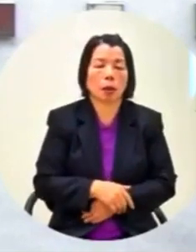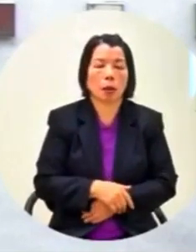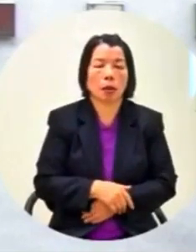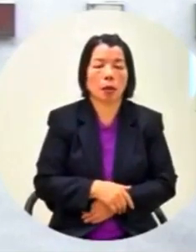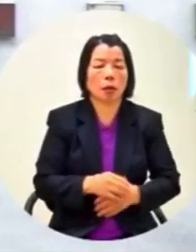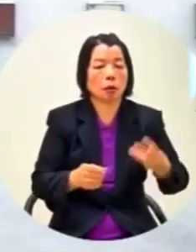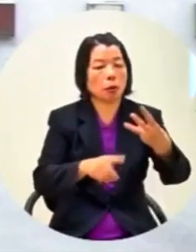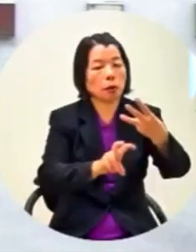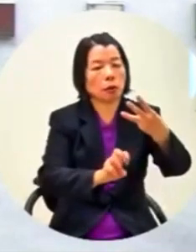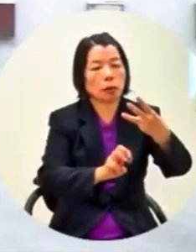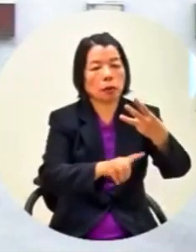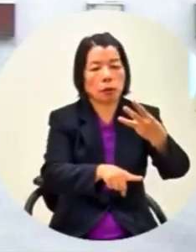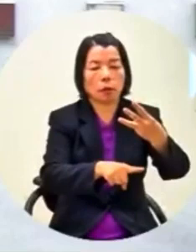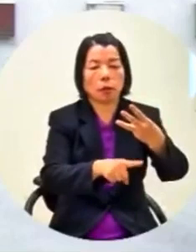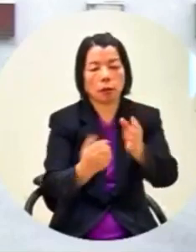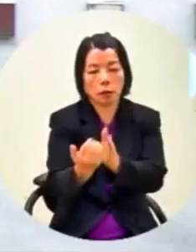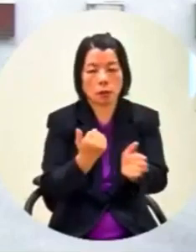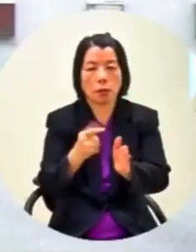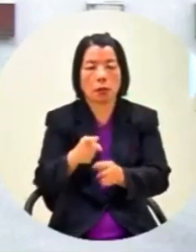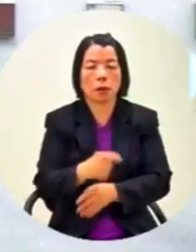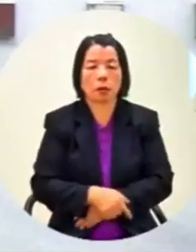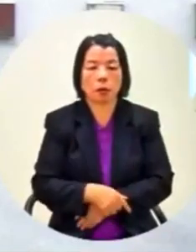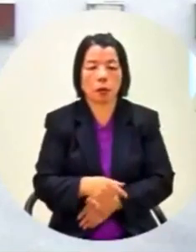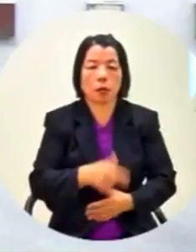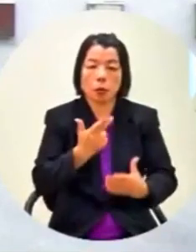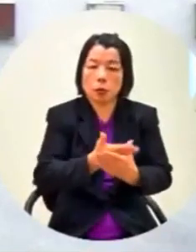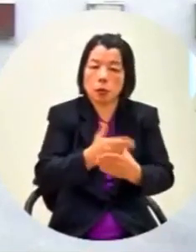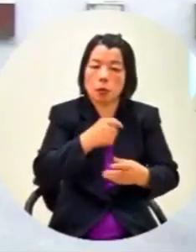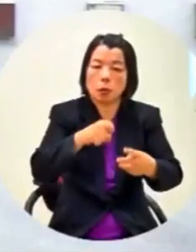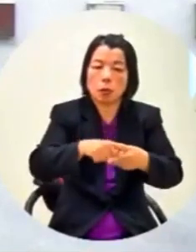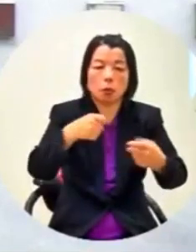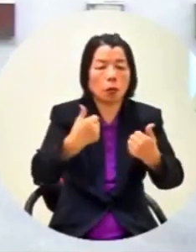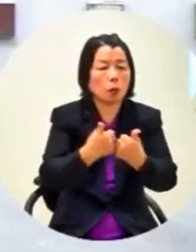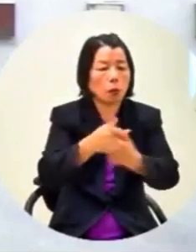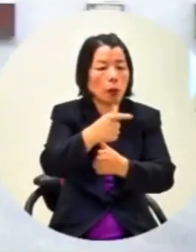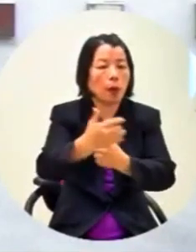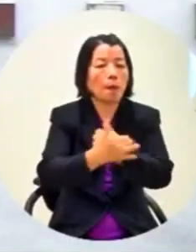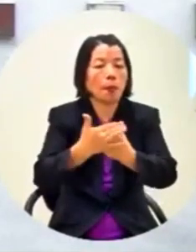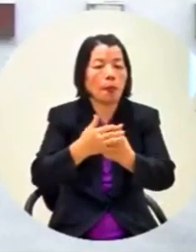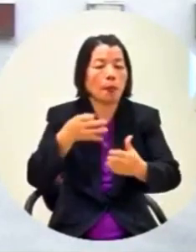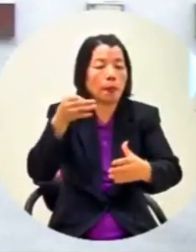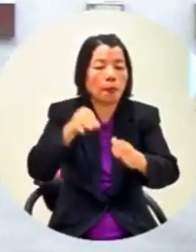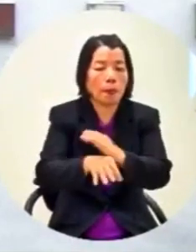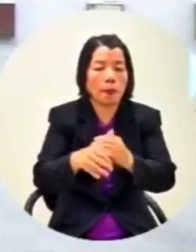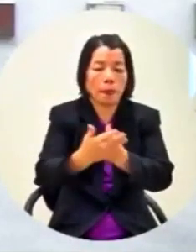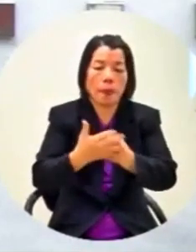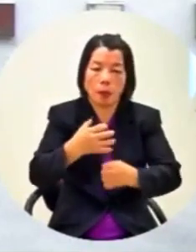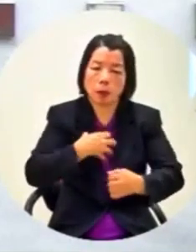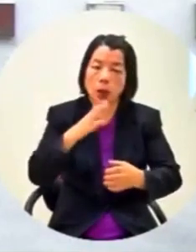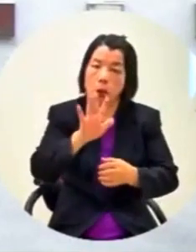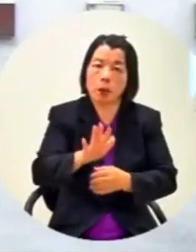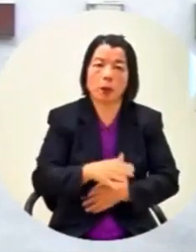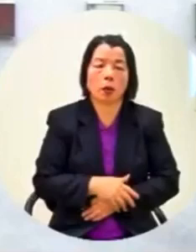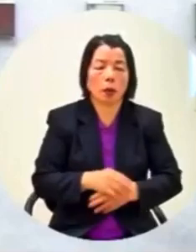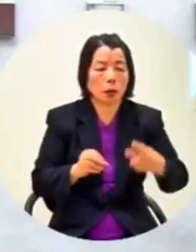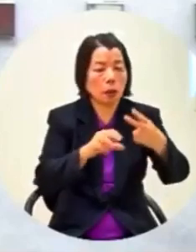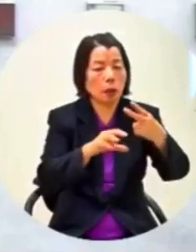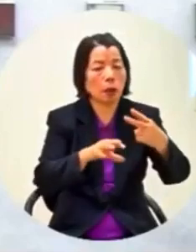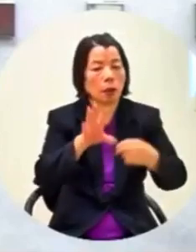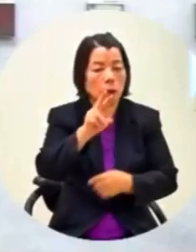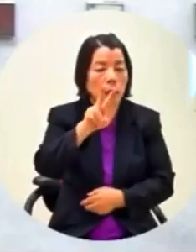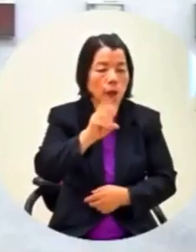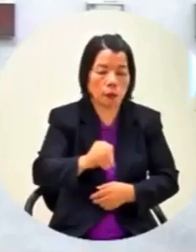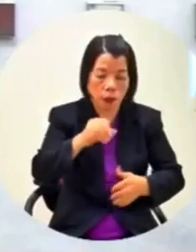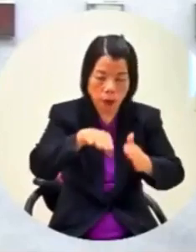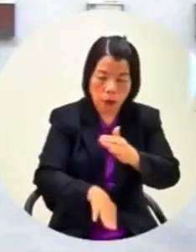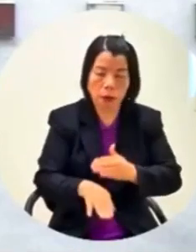109年3月31日前已经在职业工会参加劳工保险，投保薪资在24000元以下， 且107年